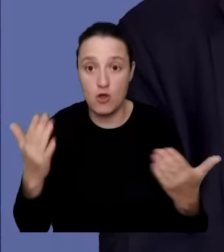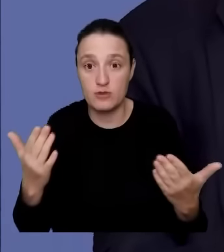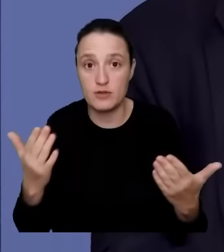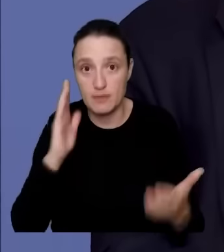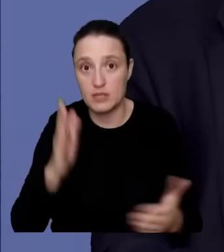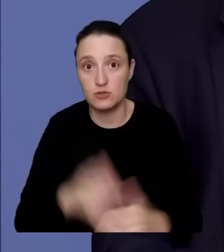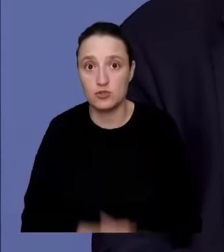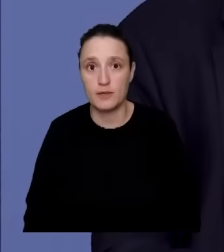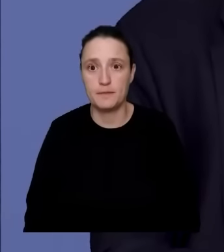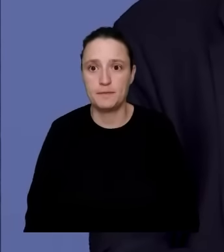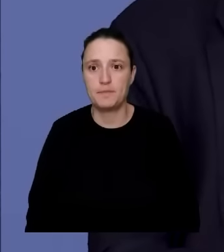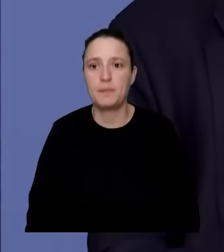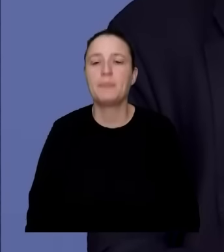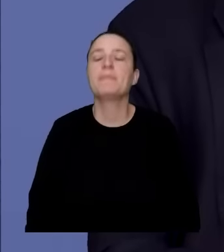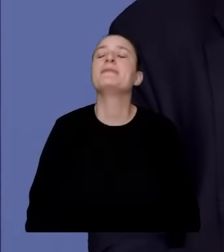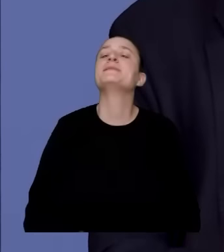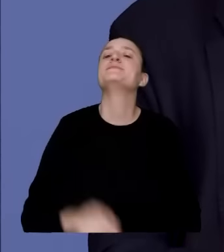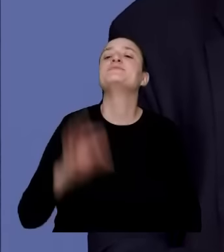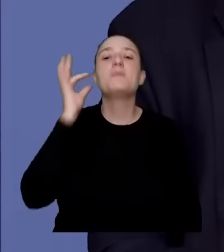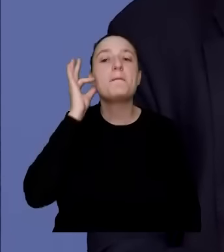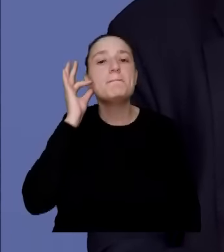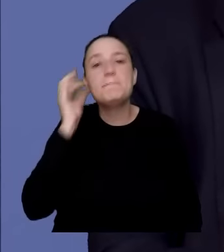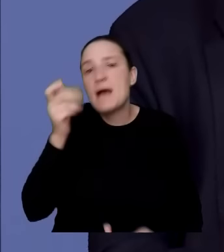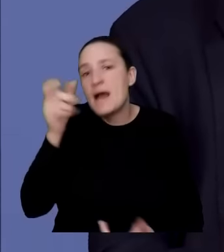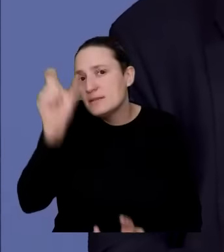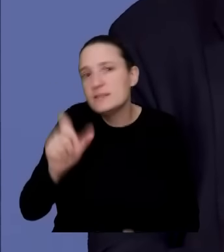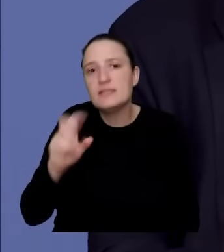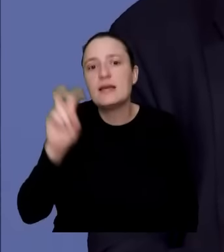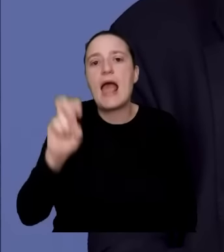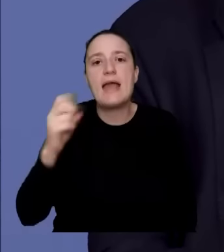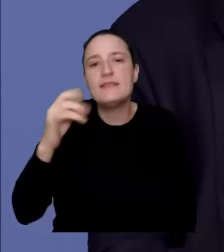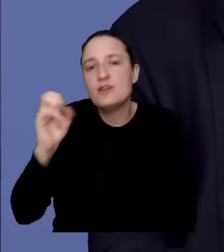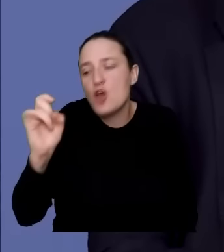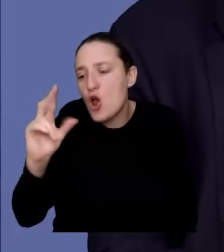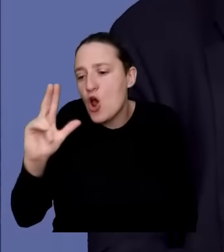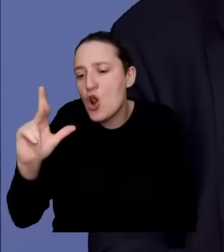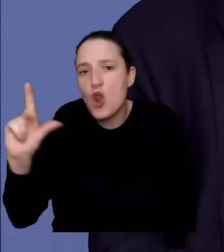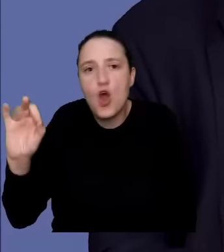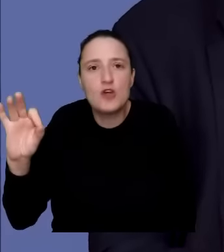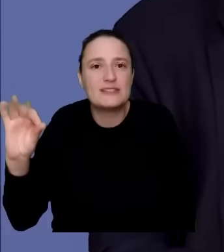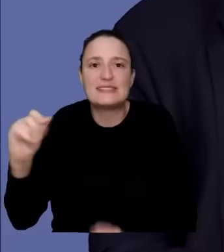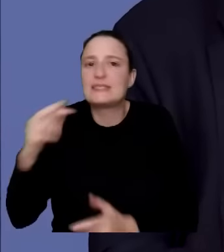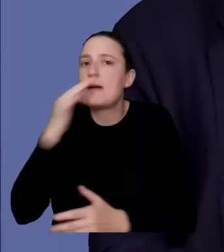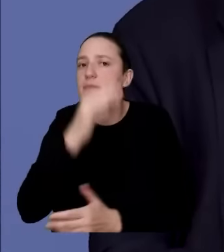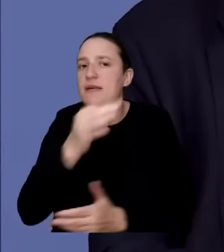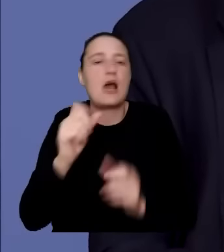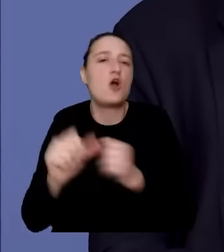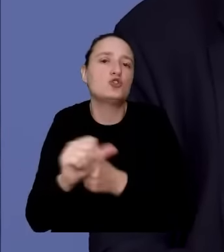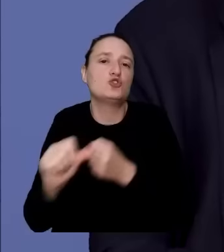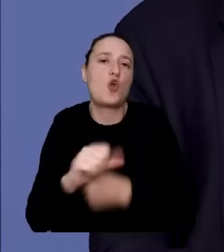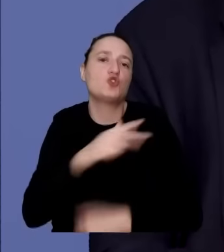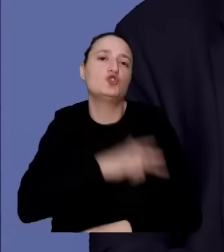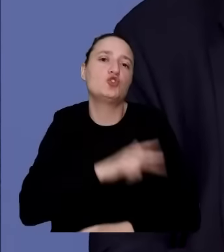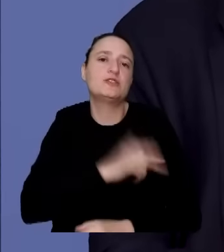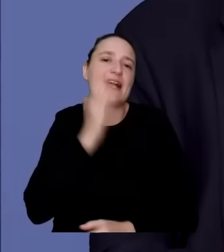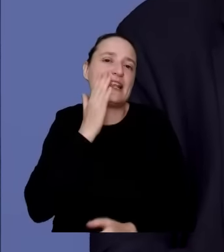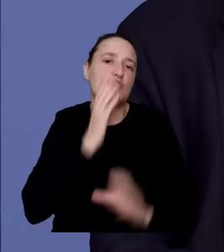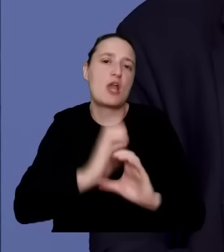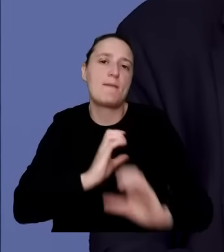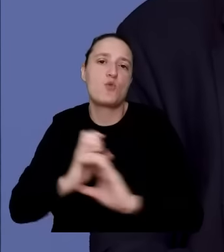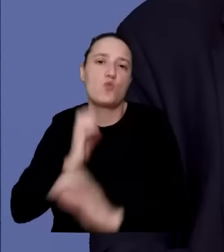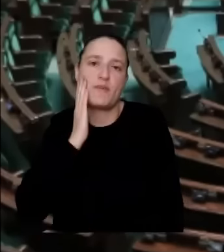więc proszę panią henik kosk zapytać co miała na myśli mówiąc o tych mieszkaniach modułowych czy socjalnych bo ja tutaj